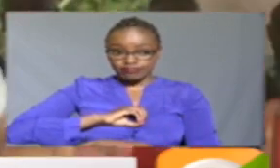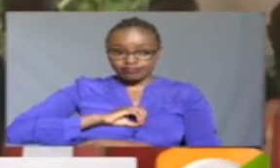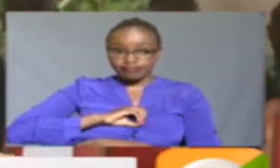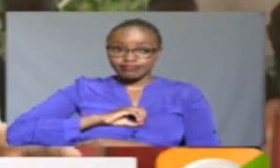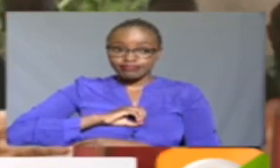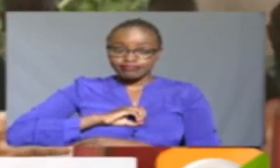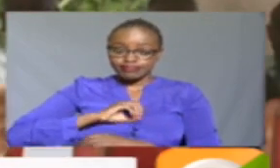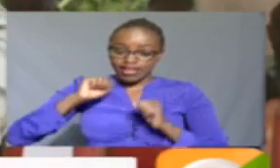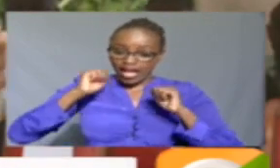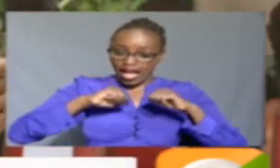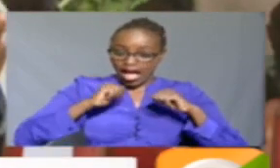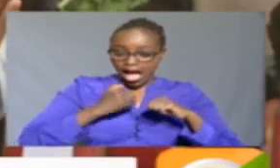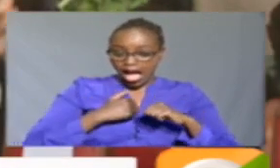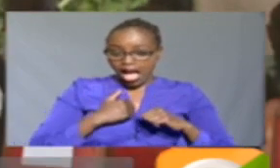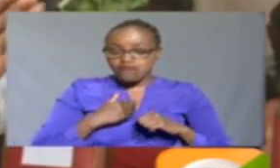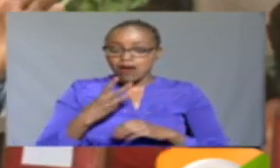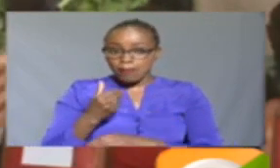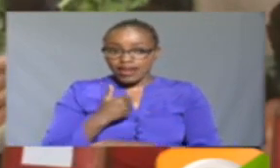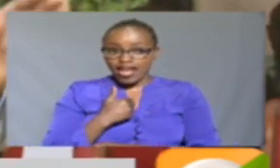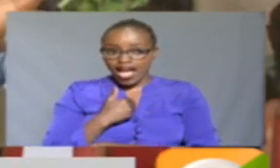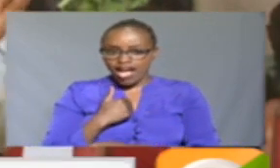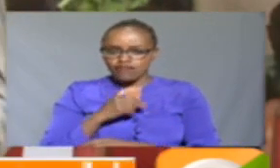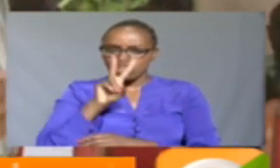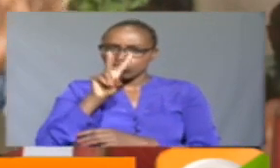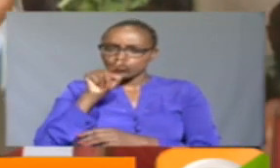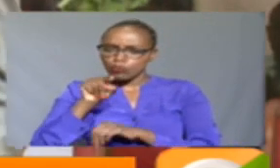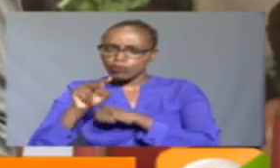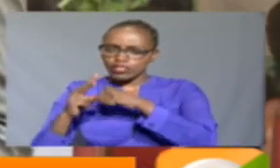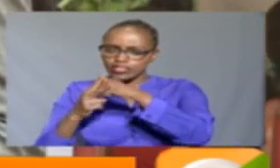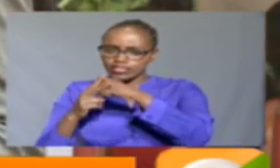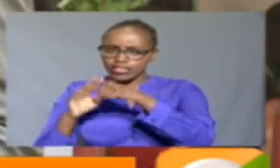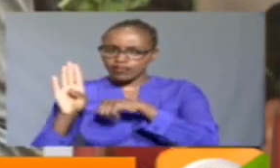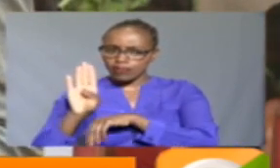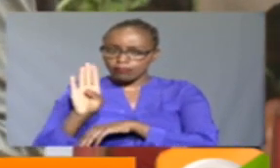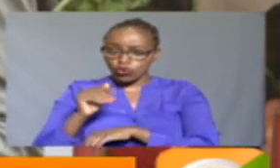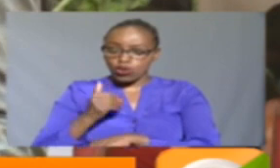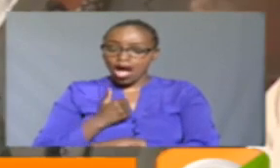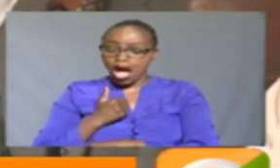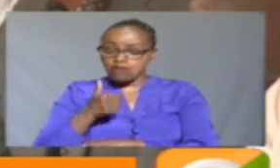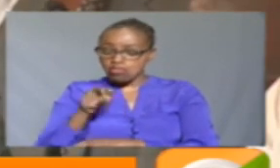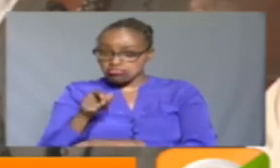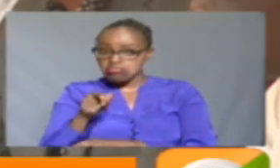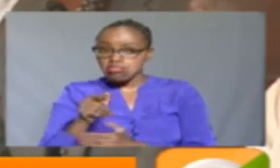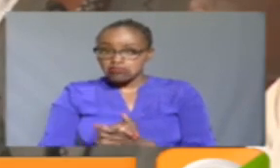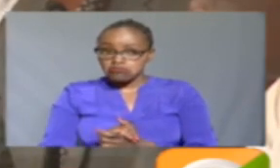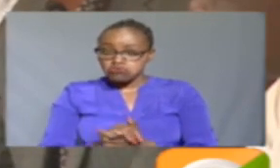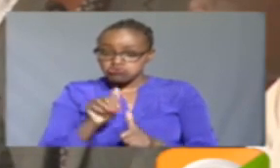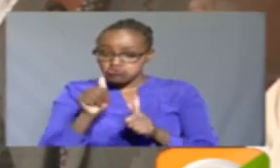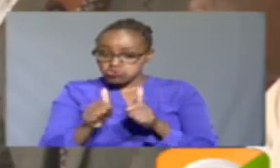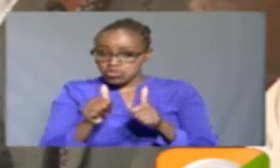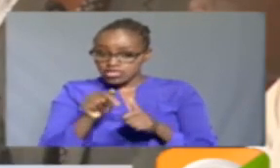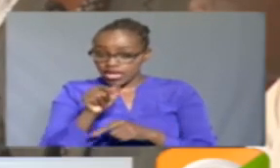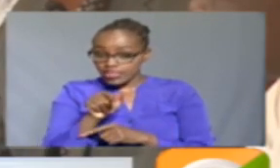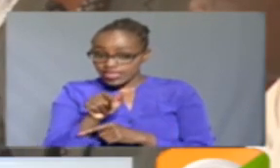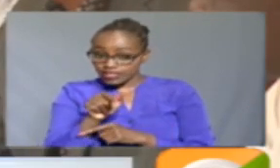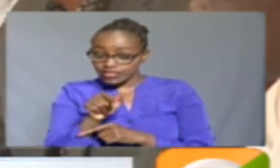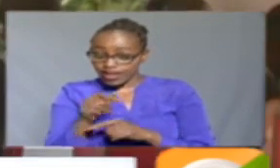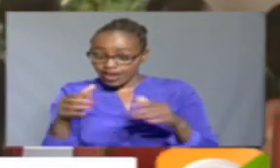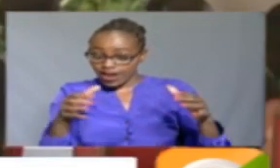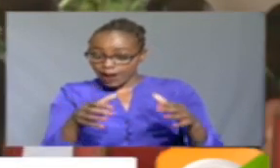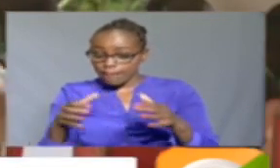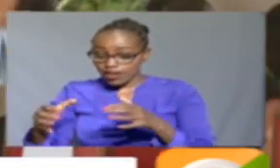Tumefanya makadirio iko pesa 2.7 billion ambayo haya